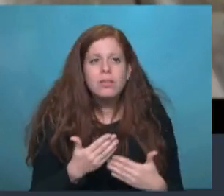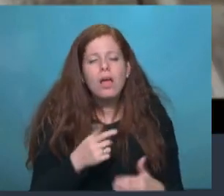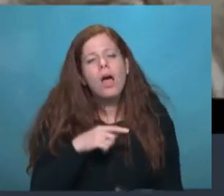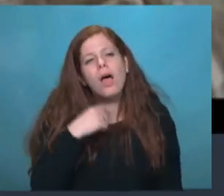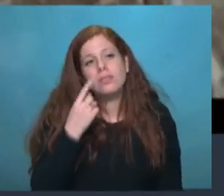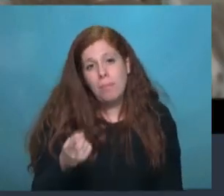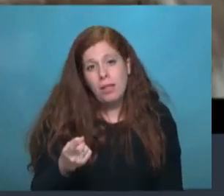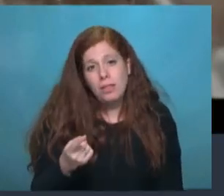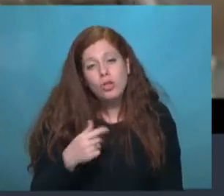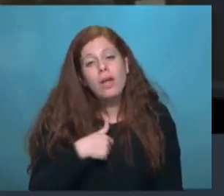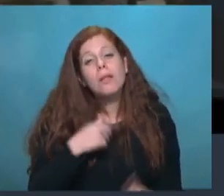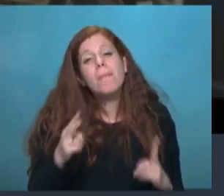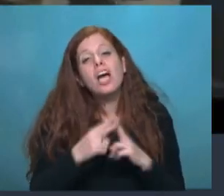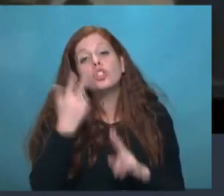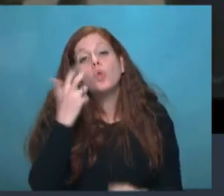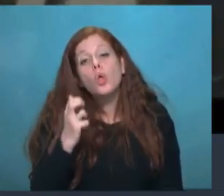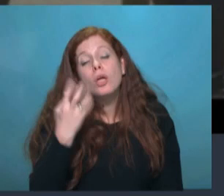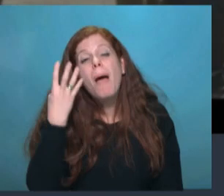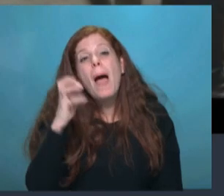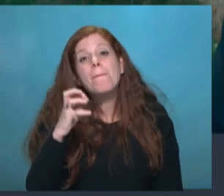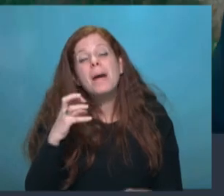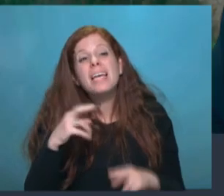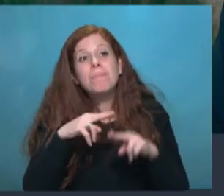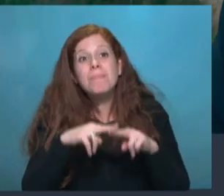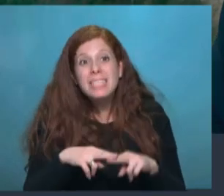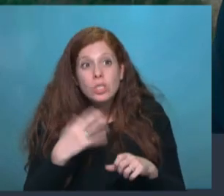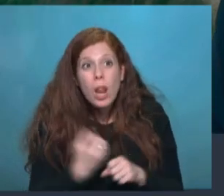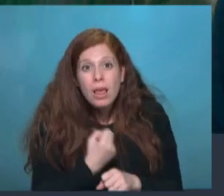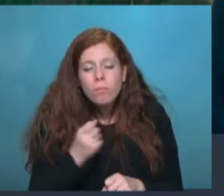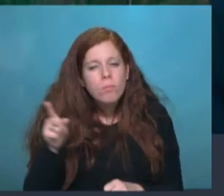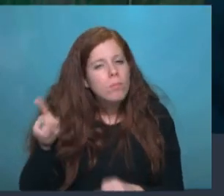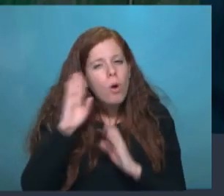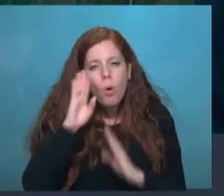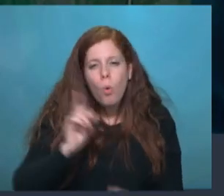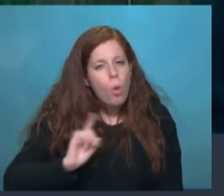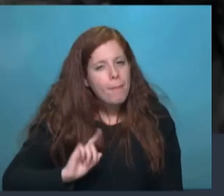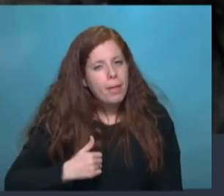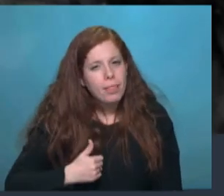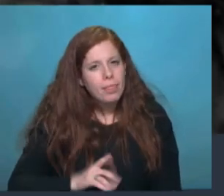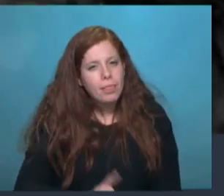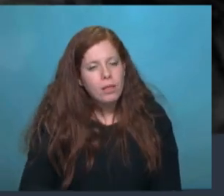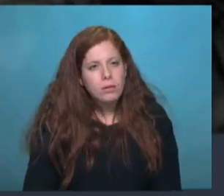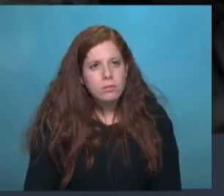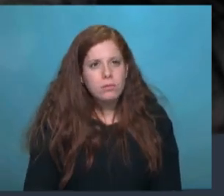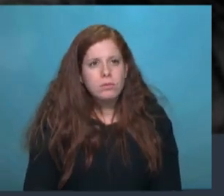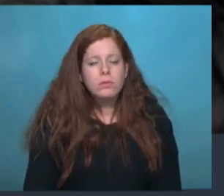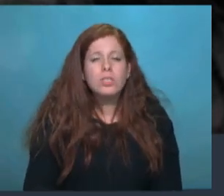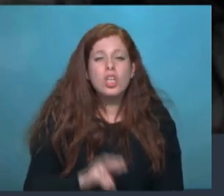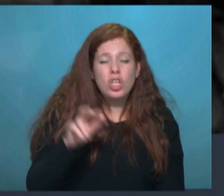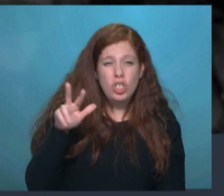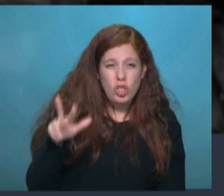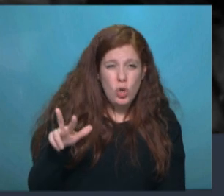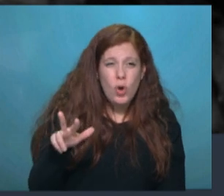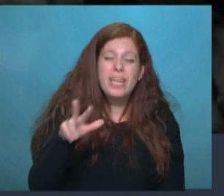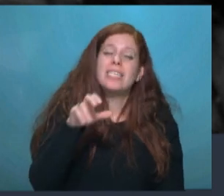אמרתי לו שאני פגשתי 30 או 40 ניצולים, אז הוא לא האמין. צ'יאונה סוגיארה שימש